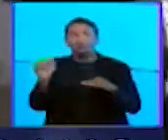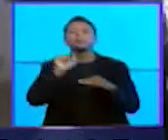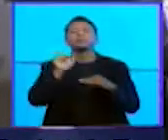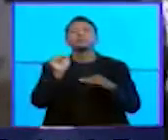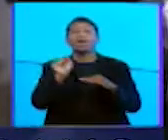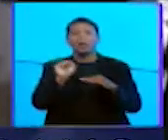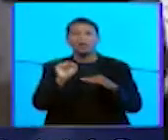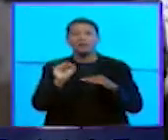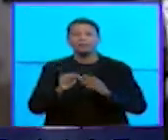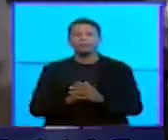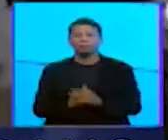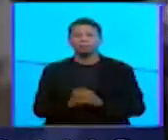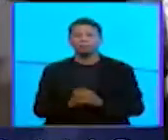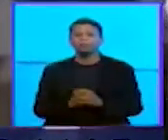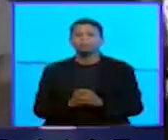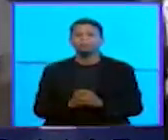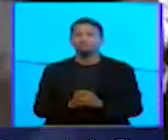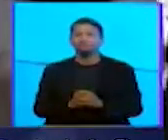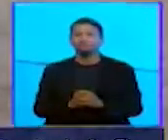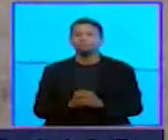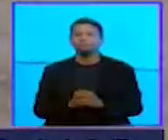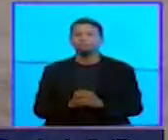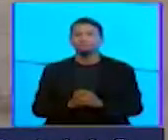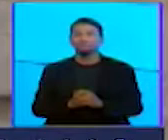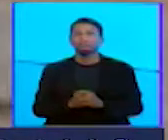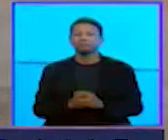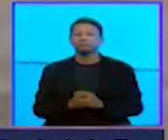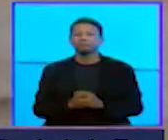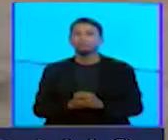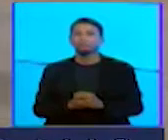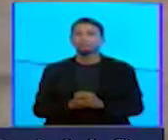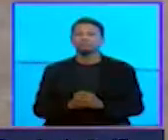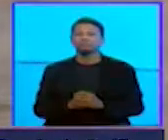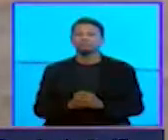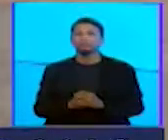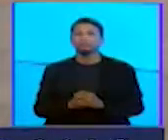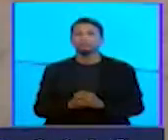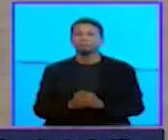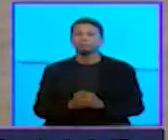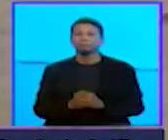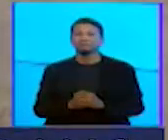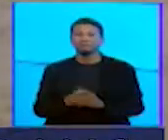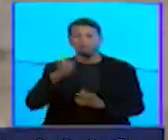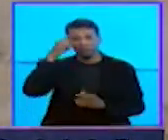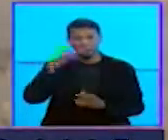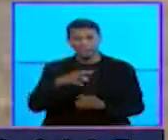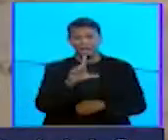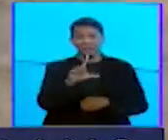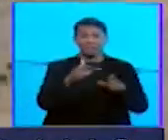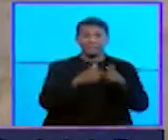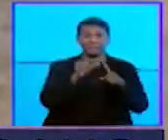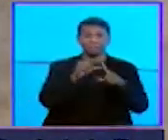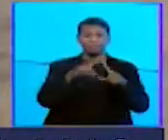juga susah untuk masuk ke sana. Selain Desa Lipang, Desa Malaipea, Tamak di Pulau